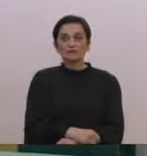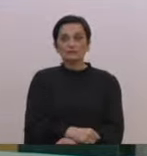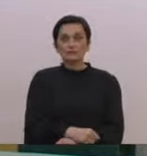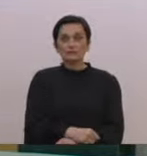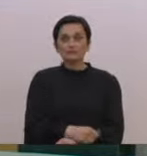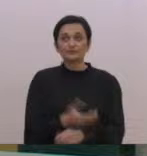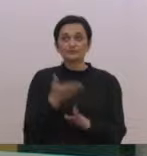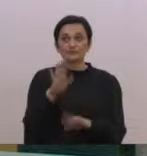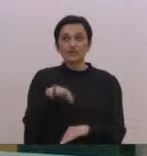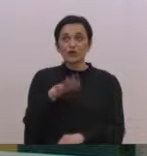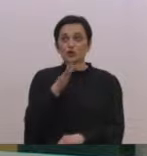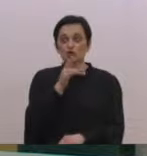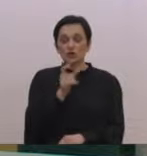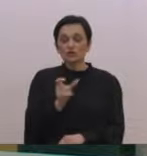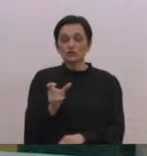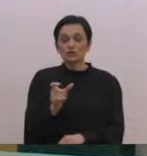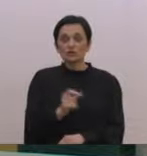Არჩევნის დრო.